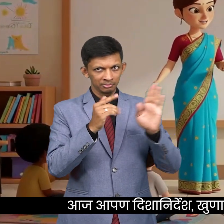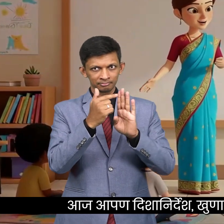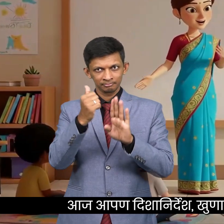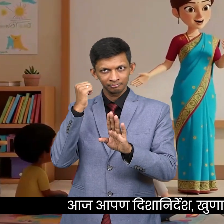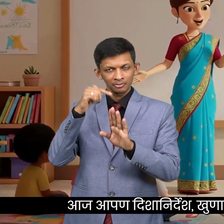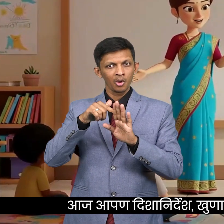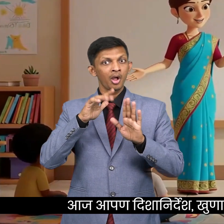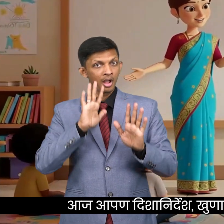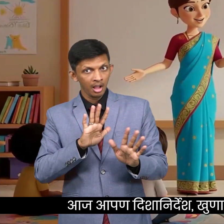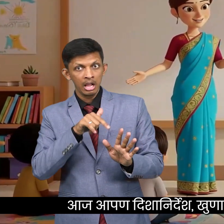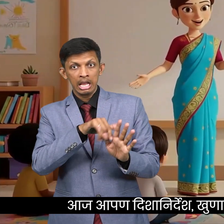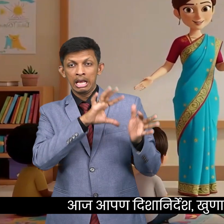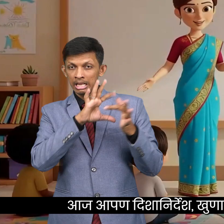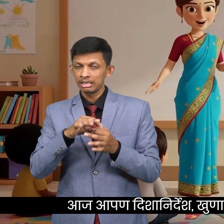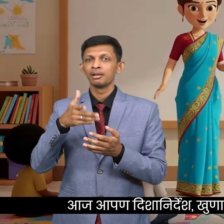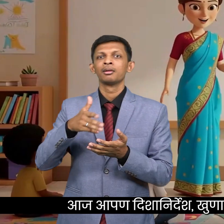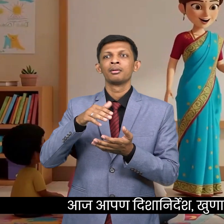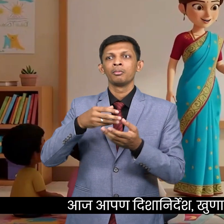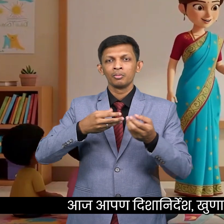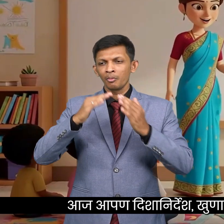नकाशा चिन्हांबद्दल शिकलो.